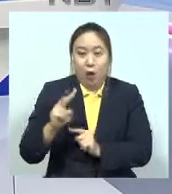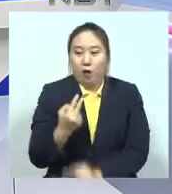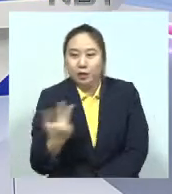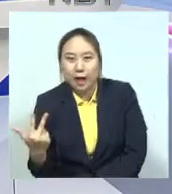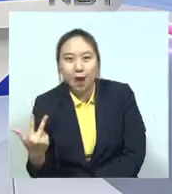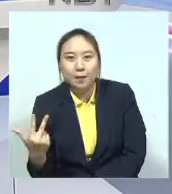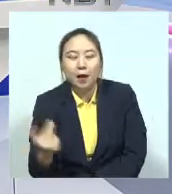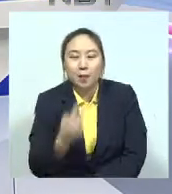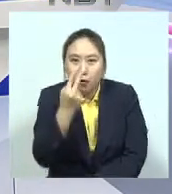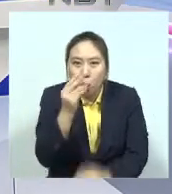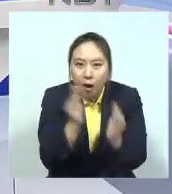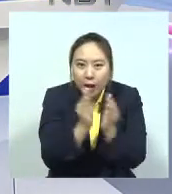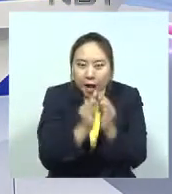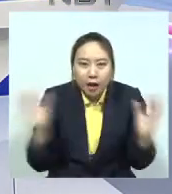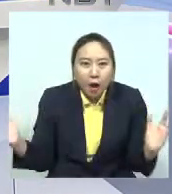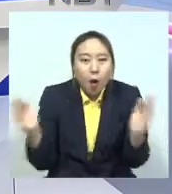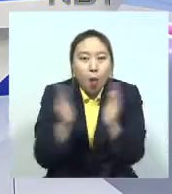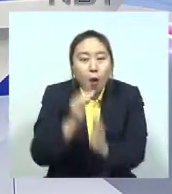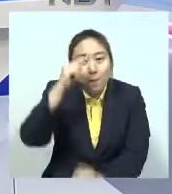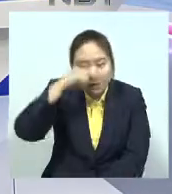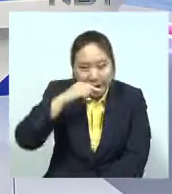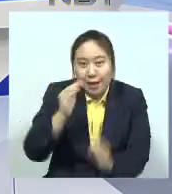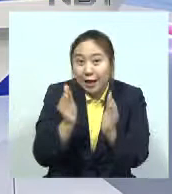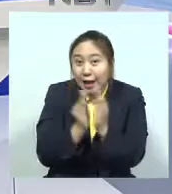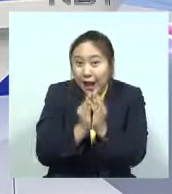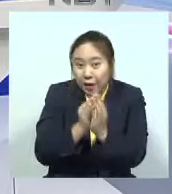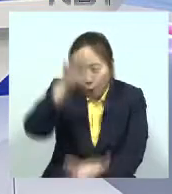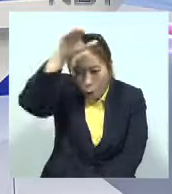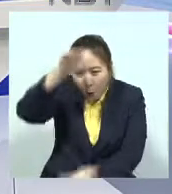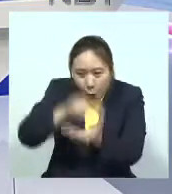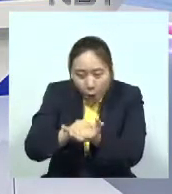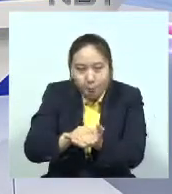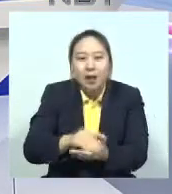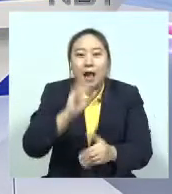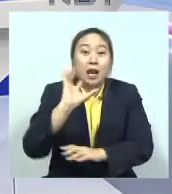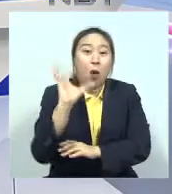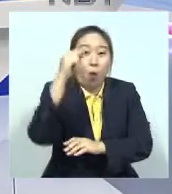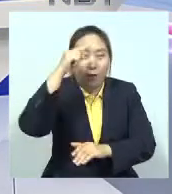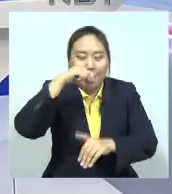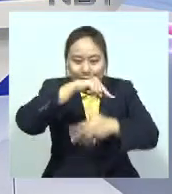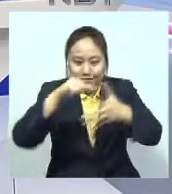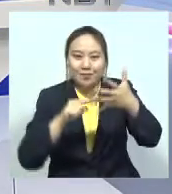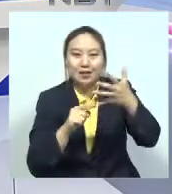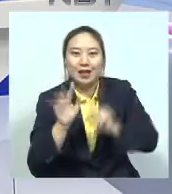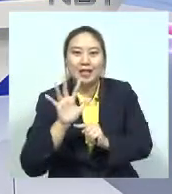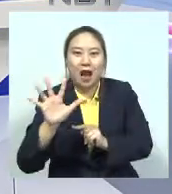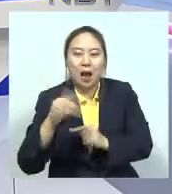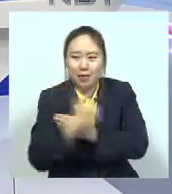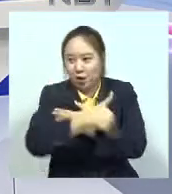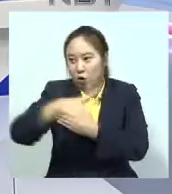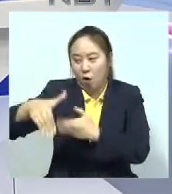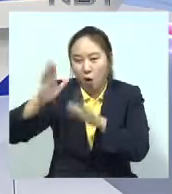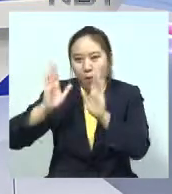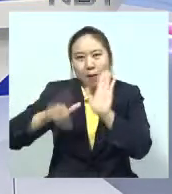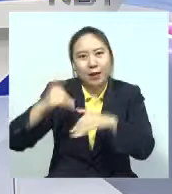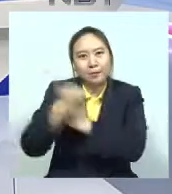ม่หมดนะถ้าไปดูคะแนนรวมของทีมไทยได้อันดับที่5ของโลกจากผู้ที่เข้าร่วมแข่งขันกว่า100ประเทศตอน